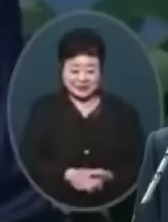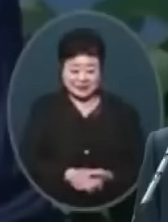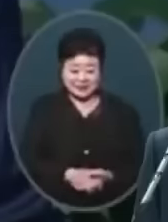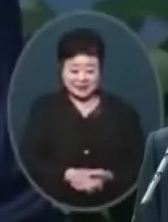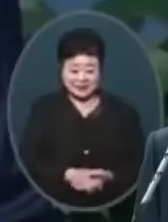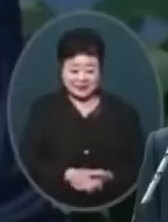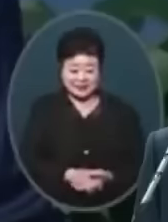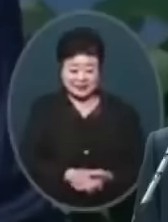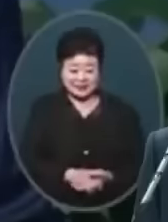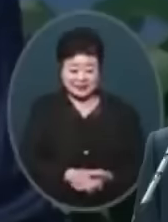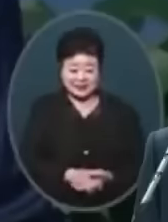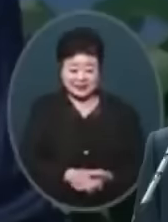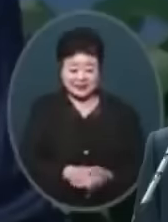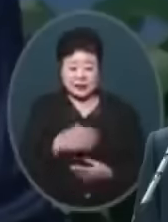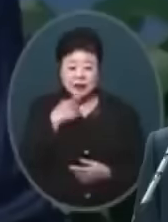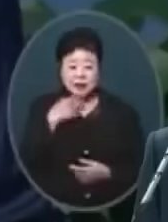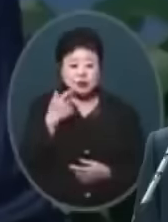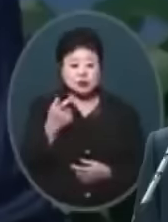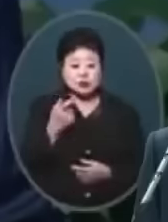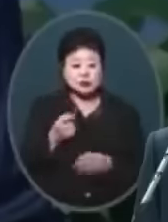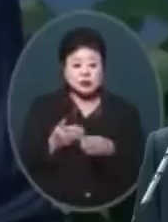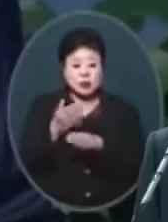그 부인은 60이 넘었고